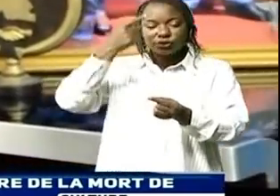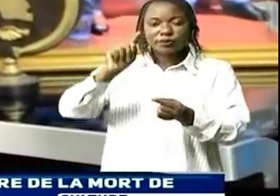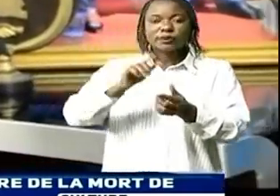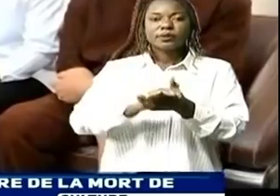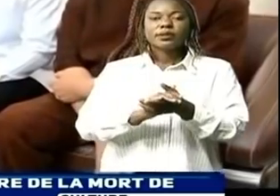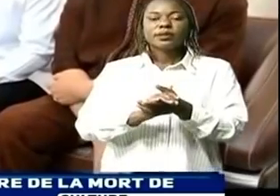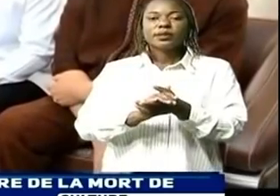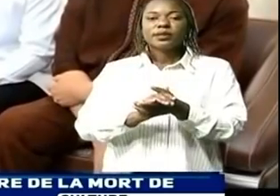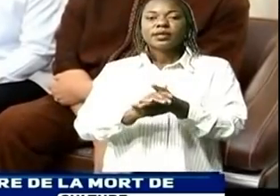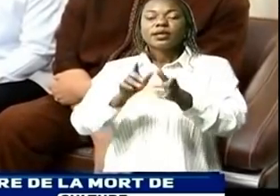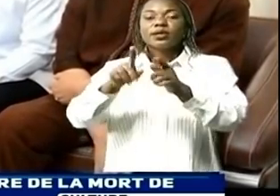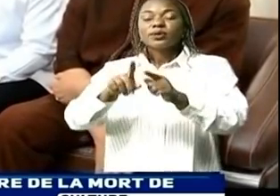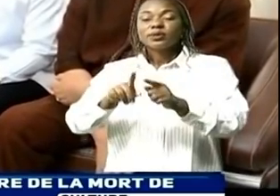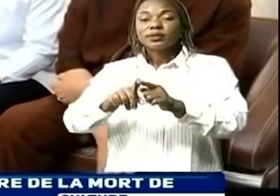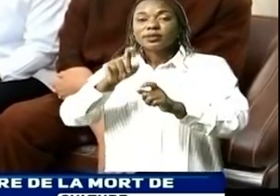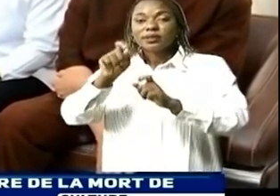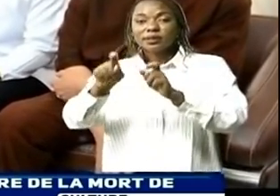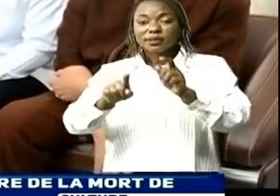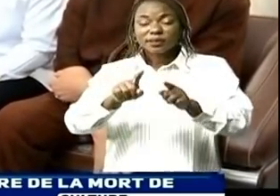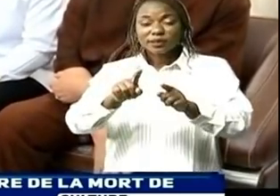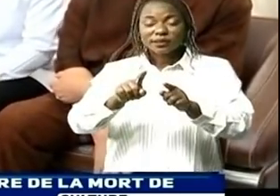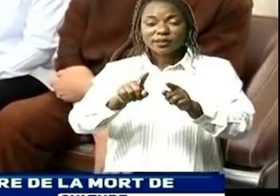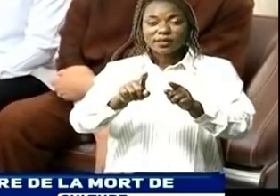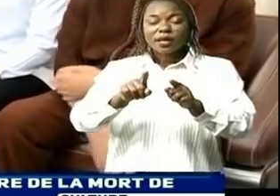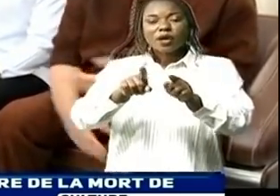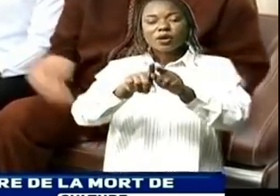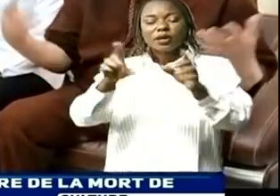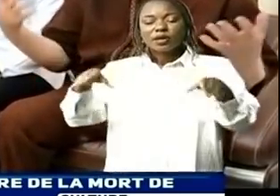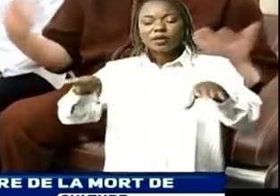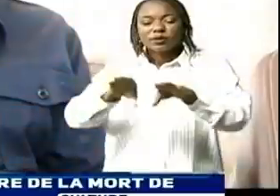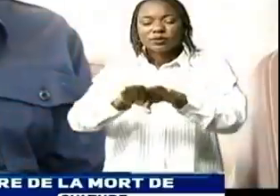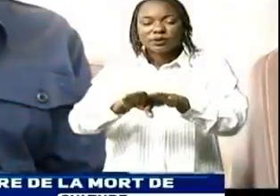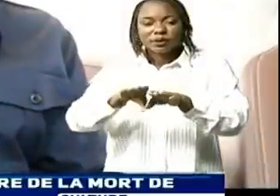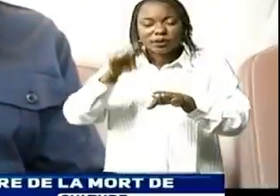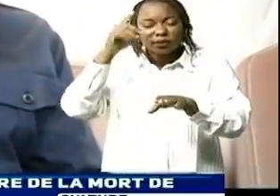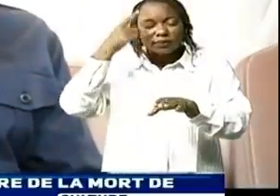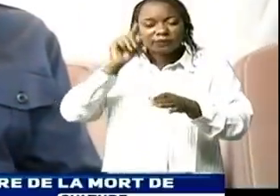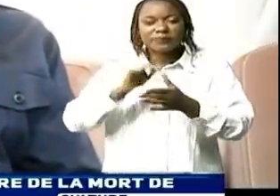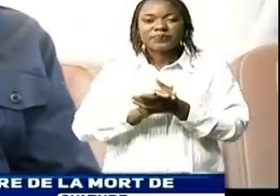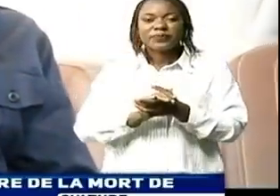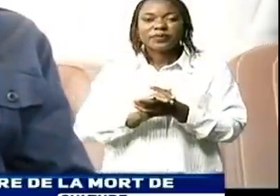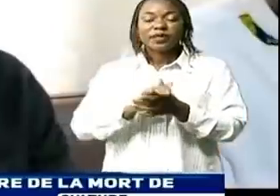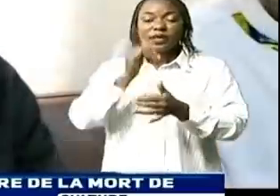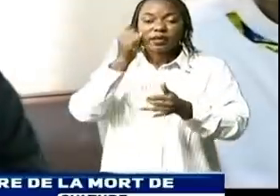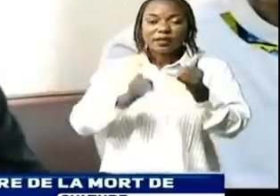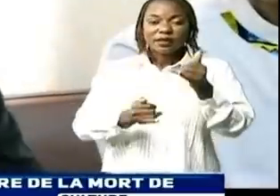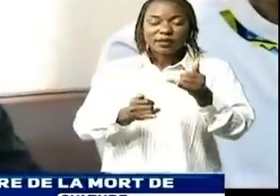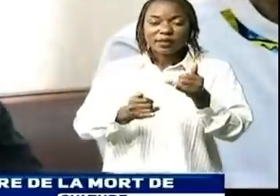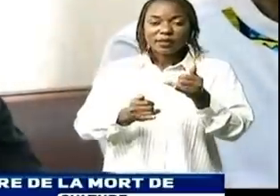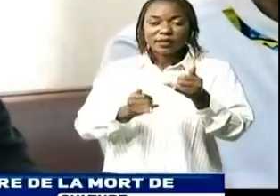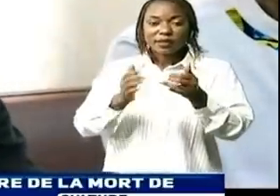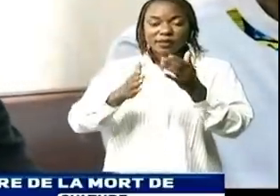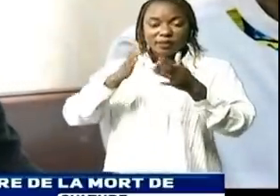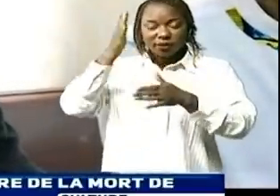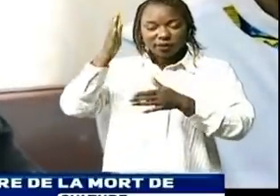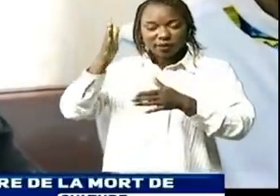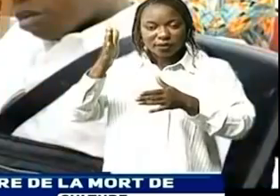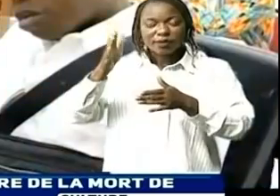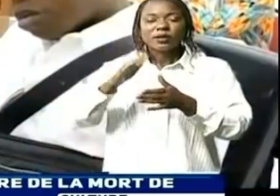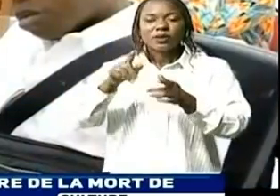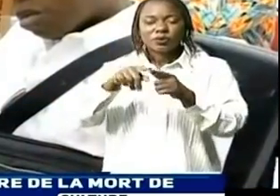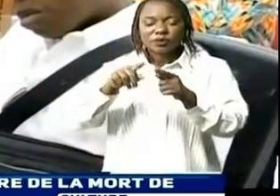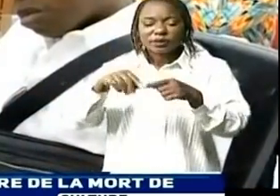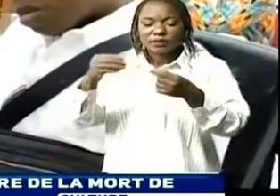Musica ont indiqué que le ministère de la Culture était à pied d'œuvre afin qu'il soit prochainement décoré par